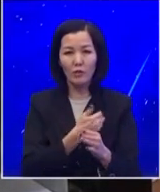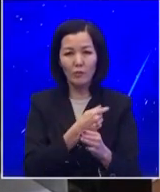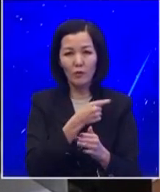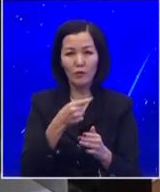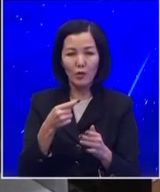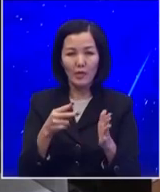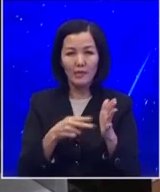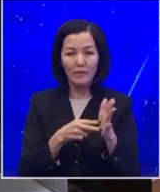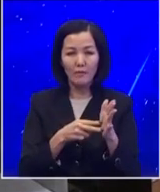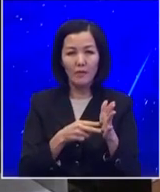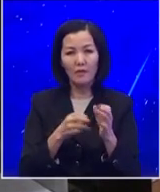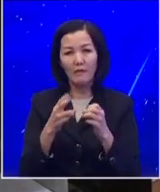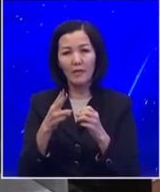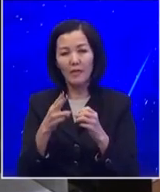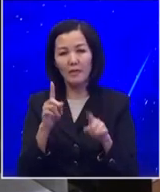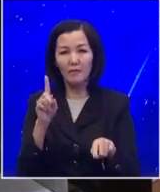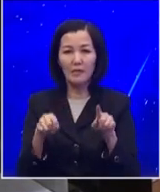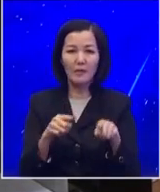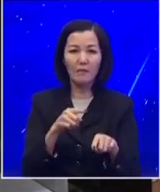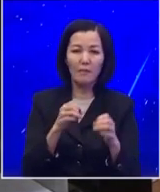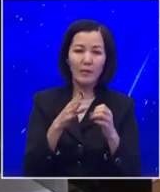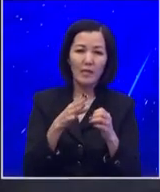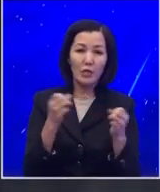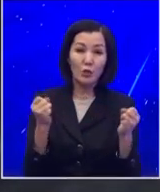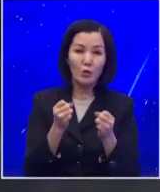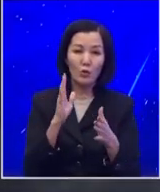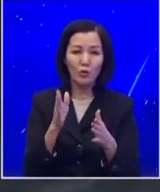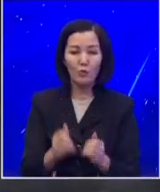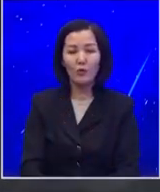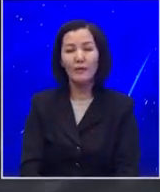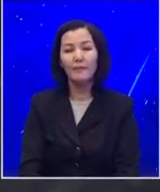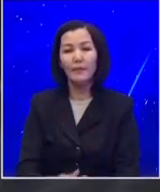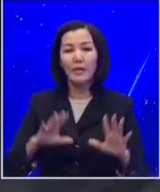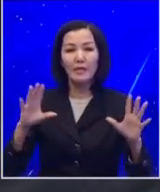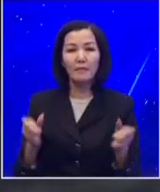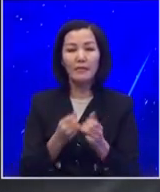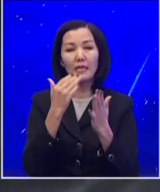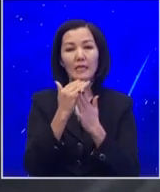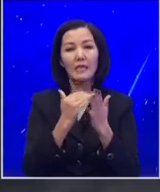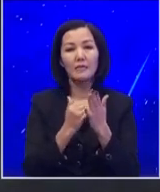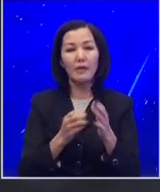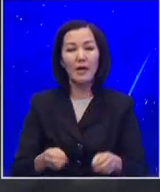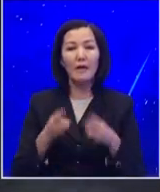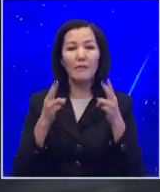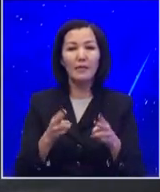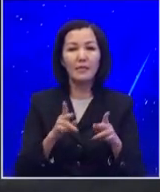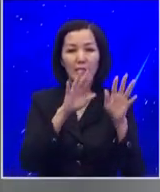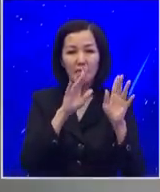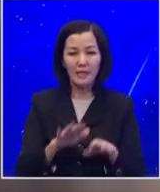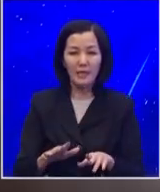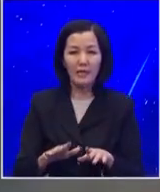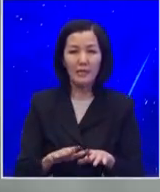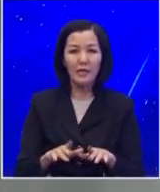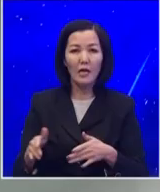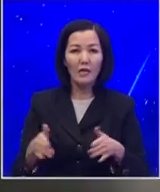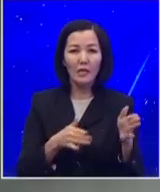до 7-12 и местами 15 мороза. По данным спасателей, в список наиболее опасных и снегозаносимых участков дорог